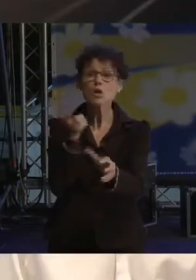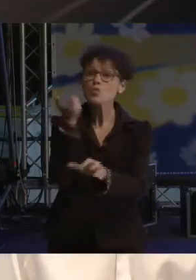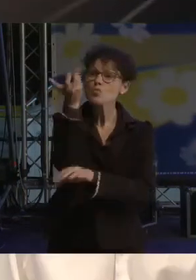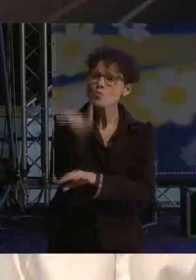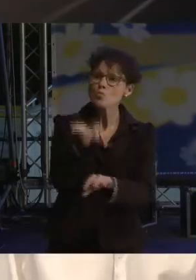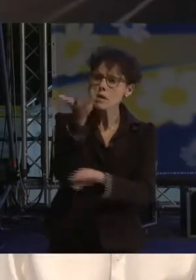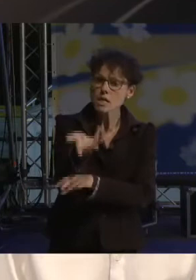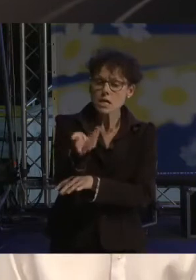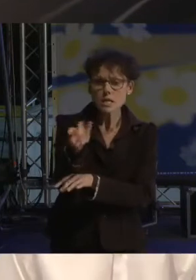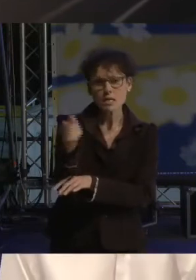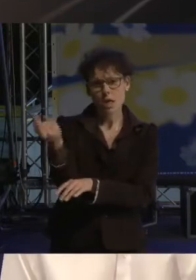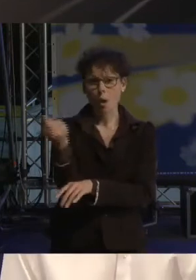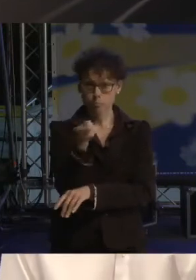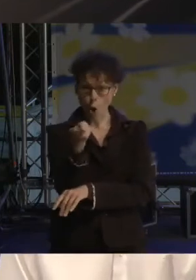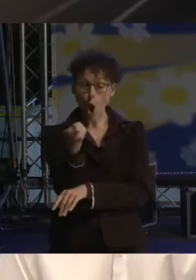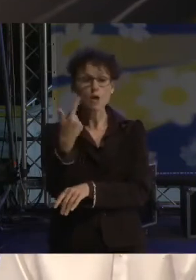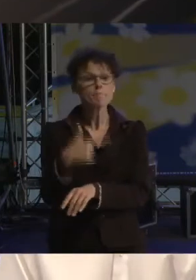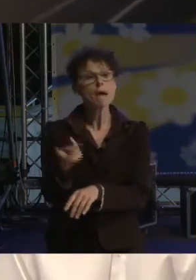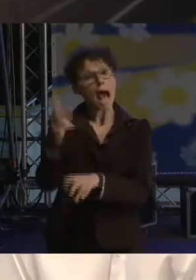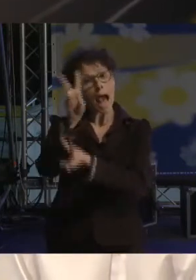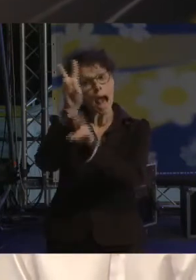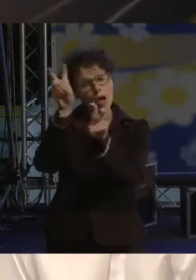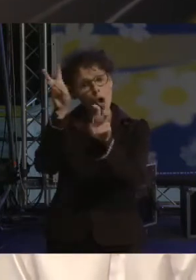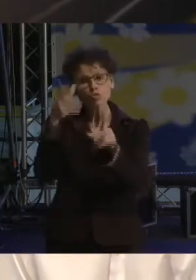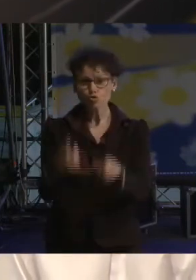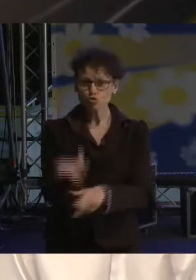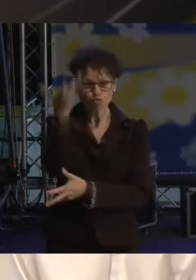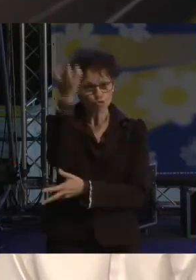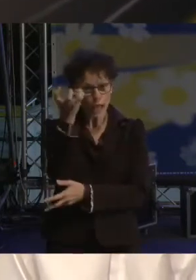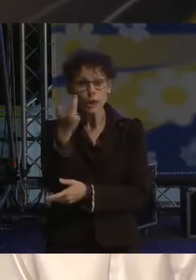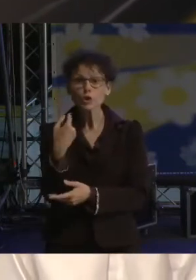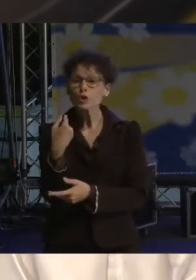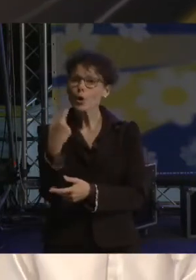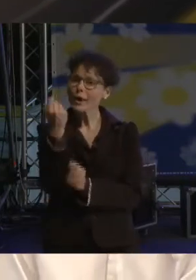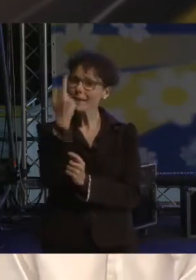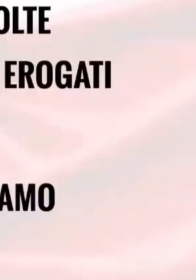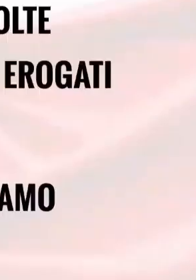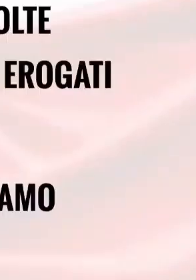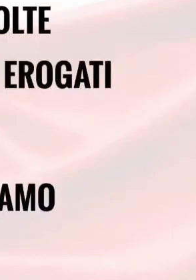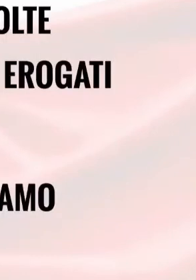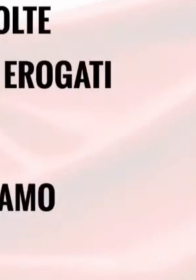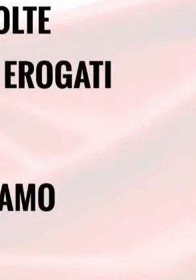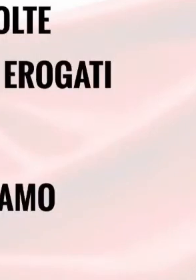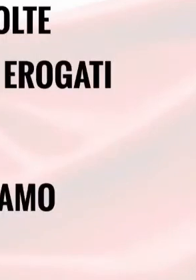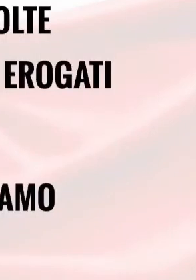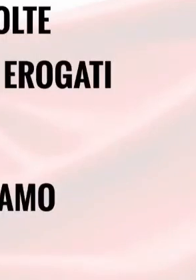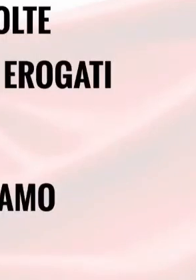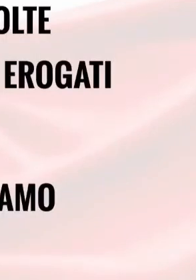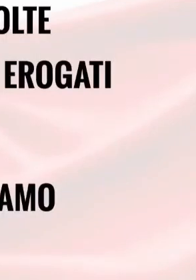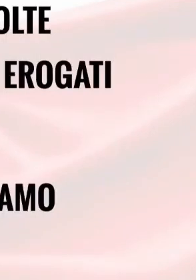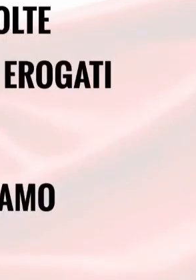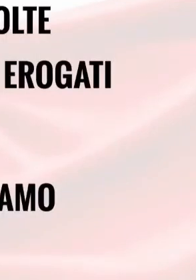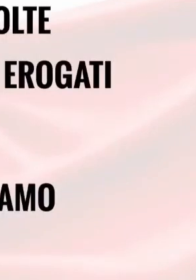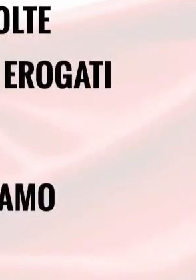è piccola ma come concetto e come idea è un sogno perché se noi abbiamo restituito 23 milioni che